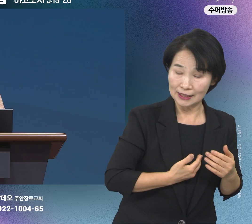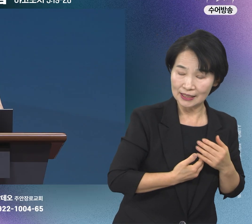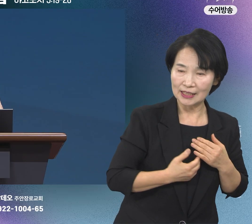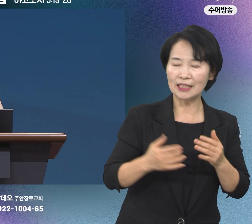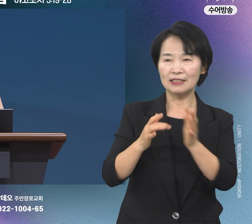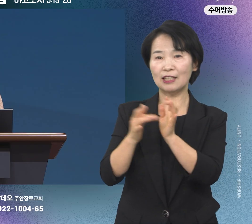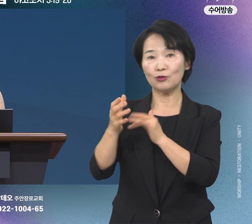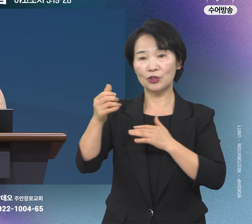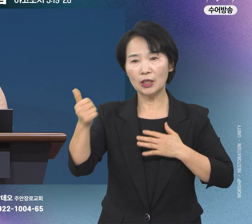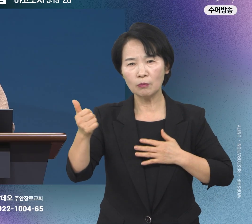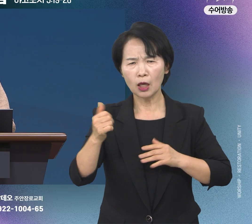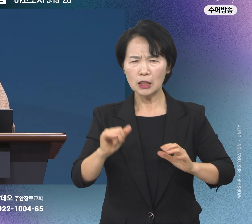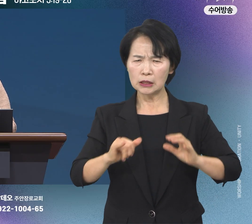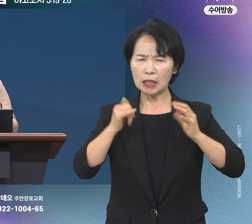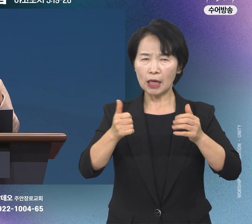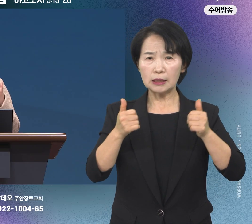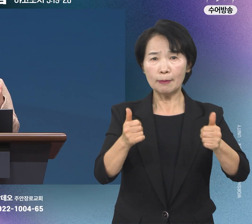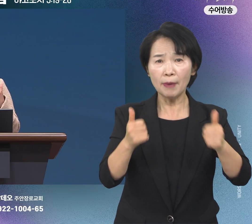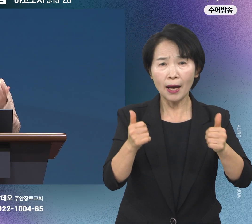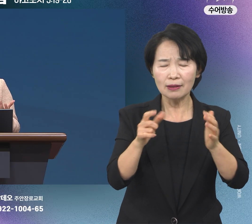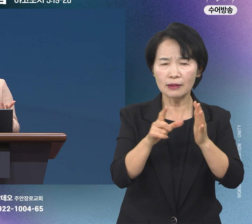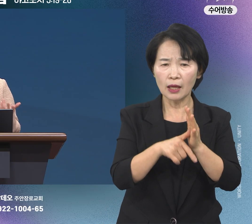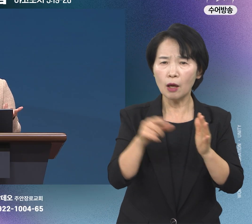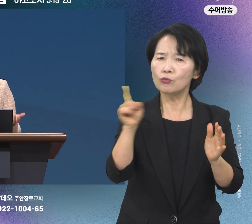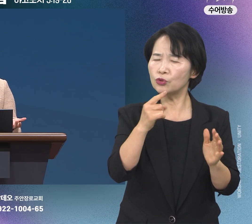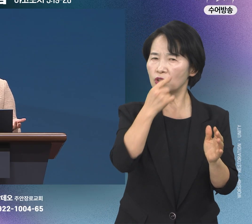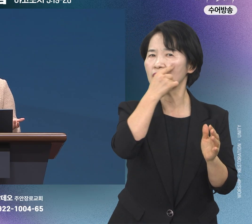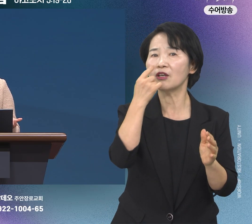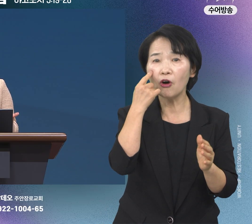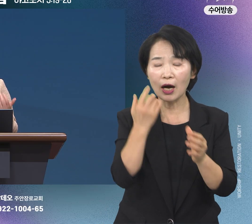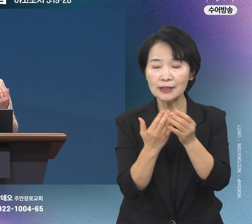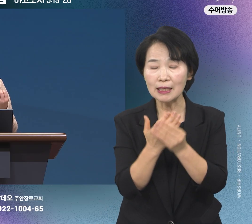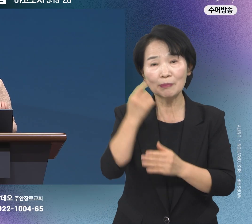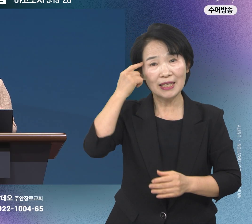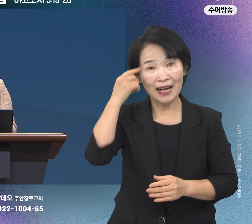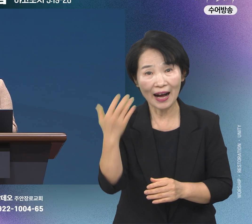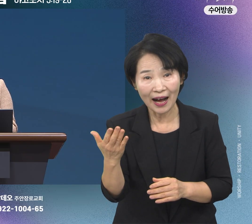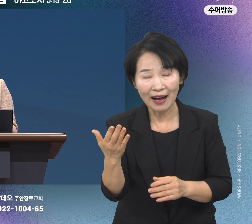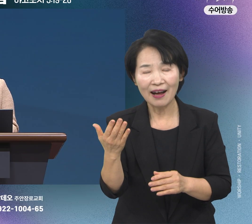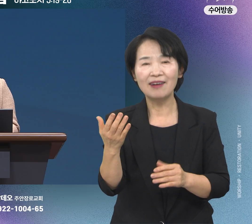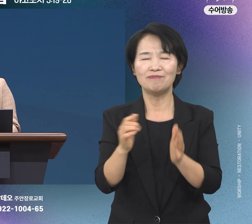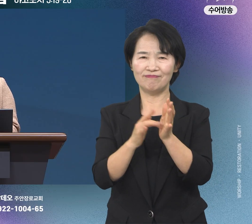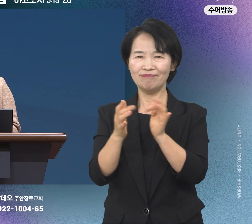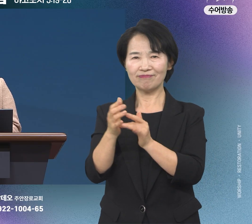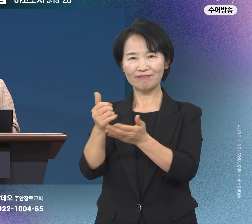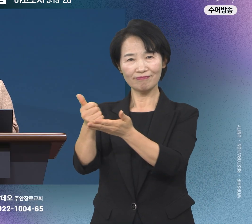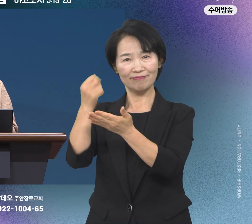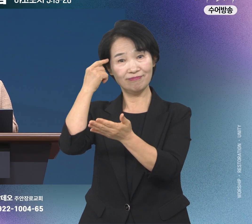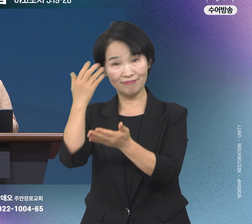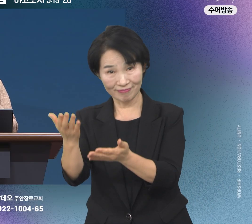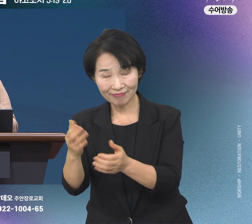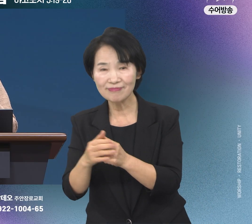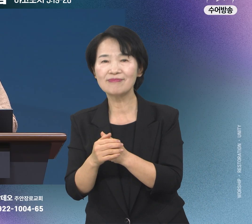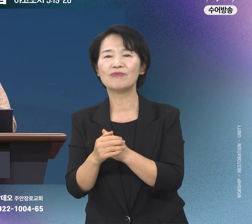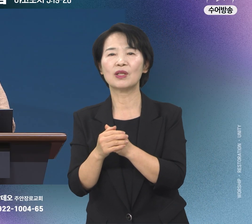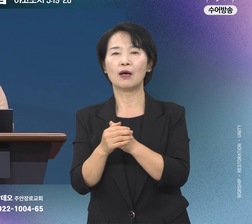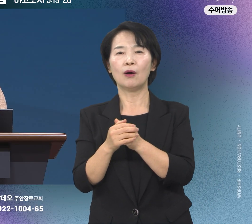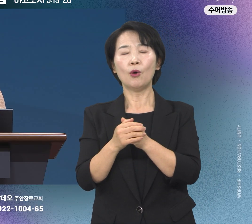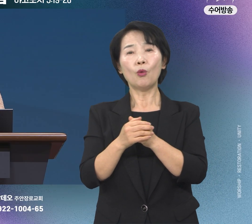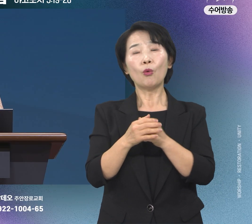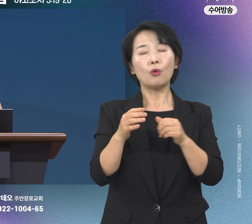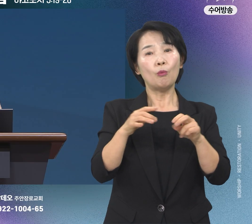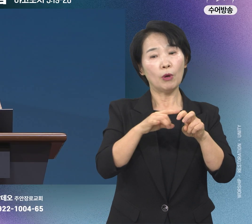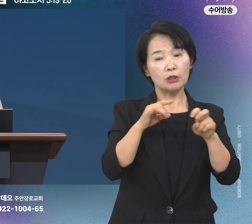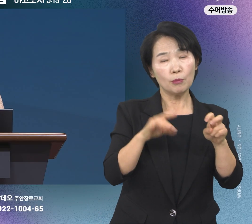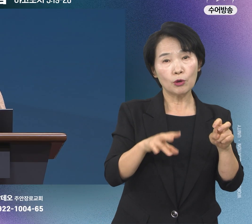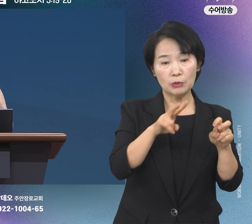끝에는 대체 어떤 징조, 어떤 이제 일들이 일어납니까? 라는 이제 질문하는 장면입니다. 그럼 마태복음